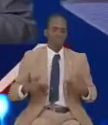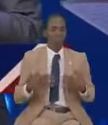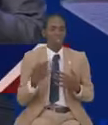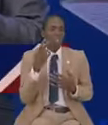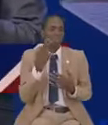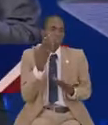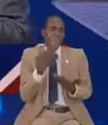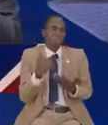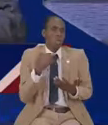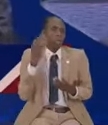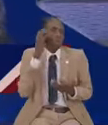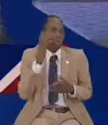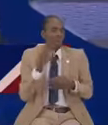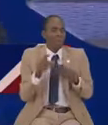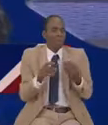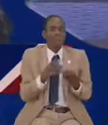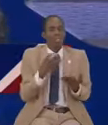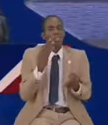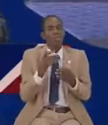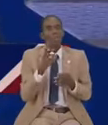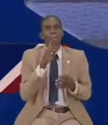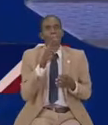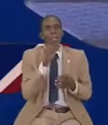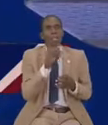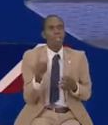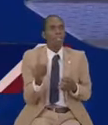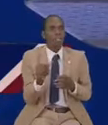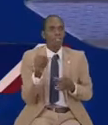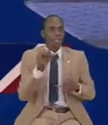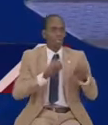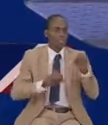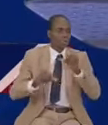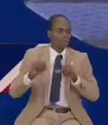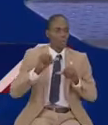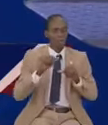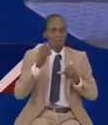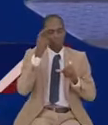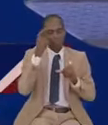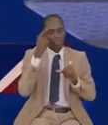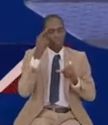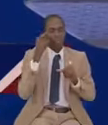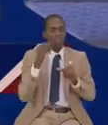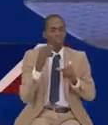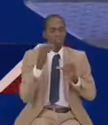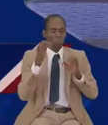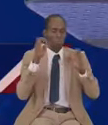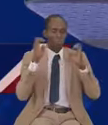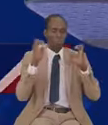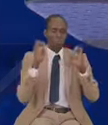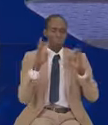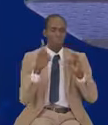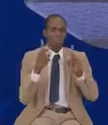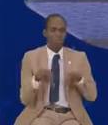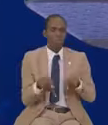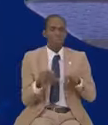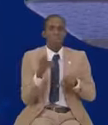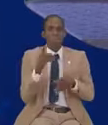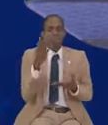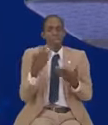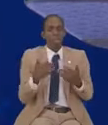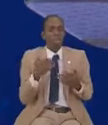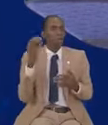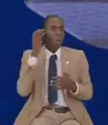appris sur vous êtes quelqu'un qui aiment la science vous pourrez apprendre la